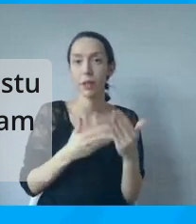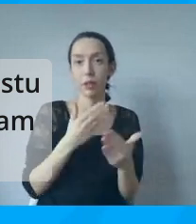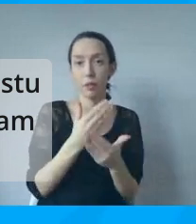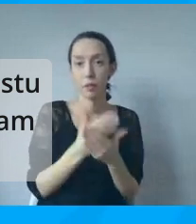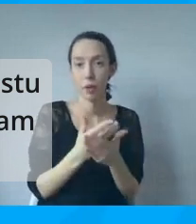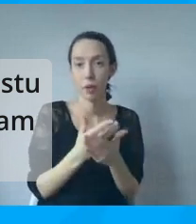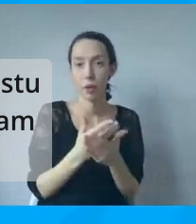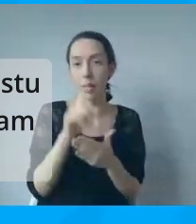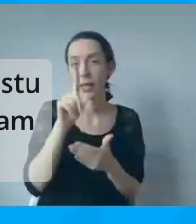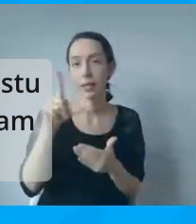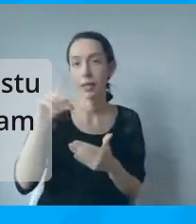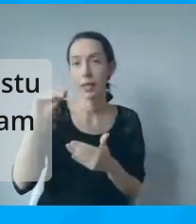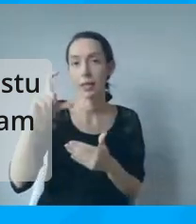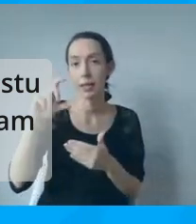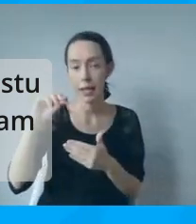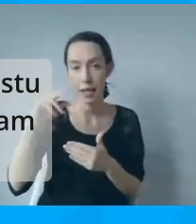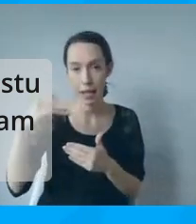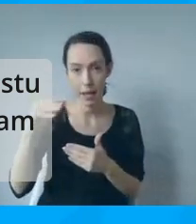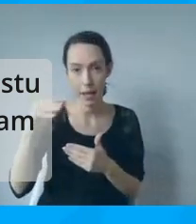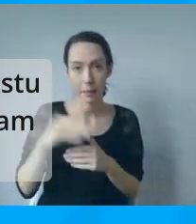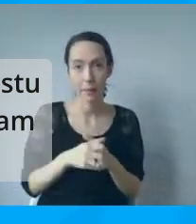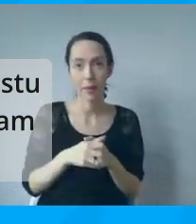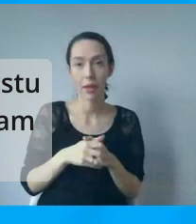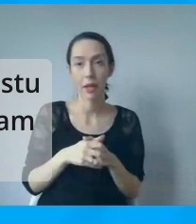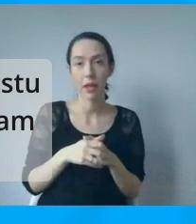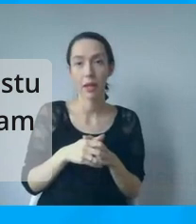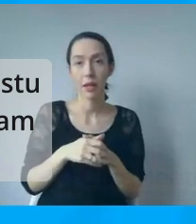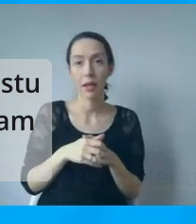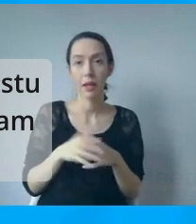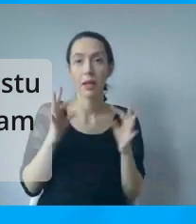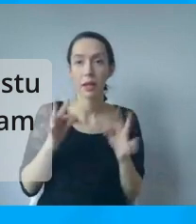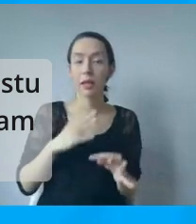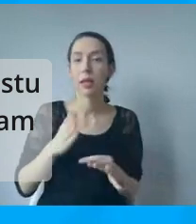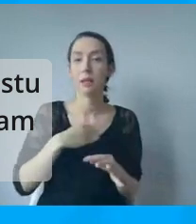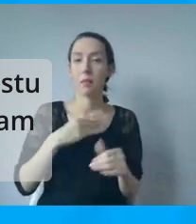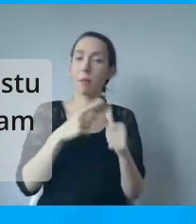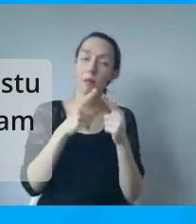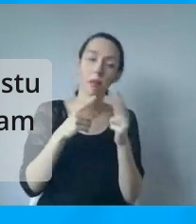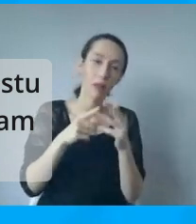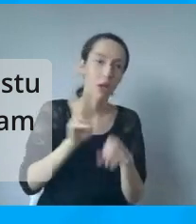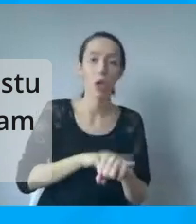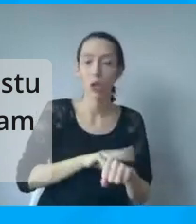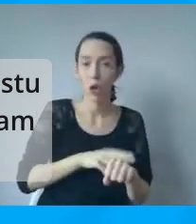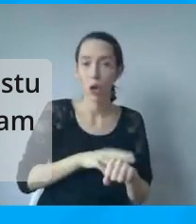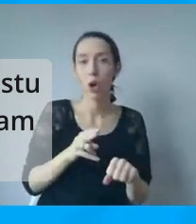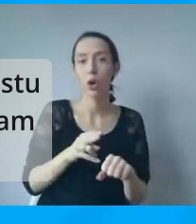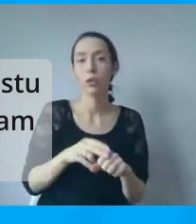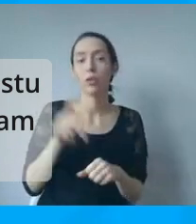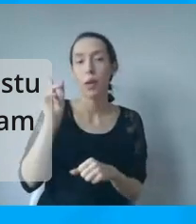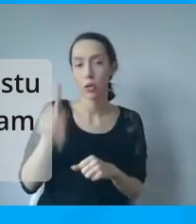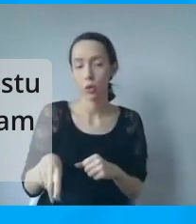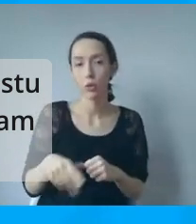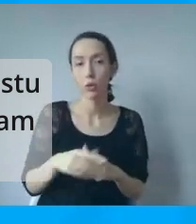tam zobowiązana do po prostu przepracowania tam określonej ilości godzin, powiedzmy w